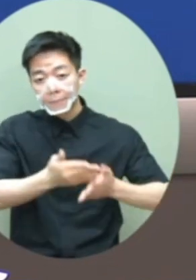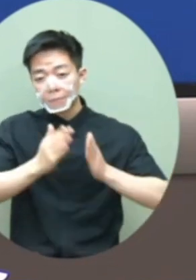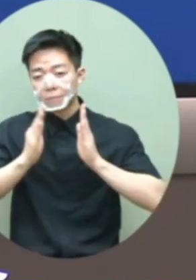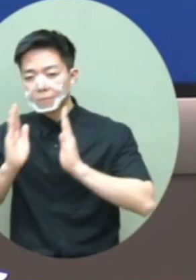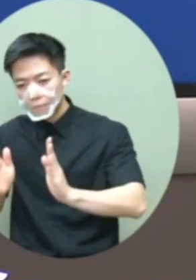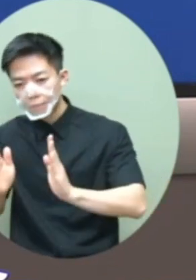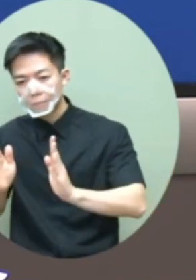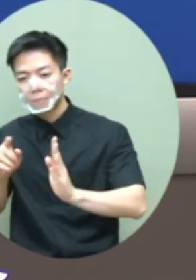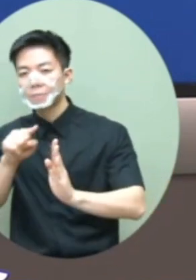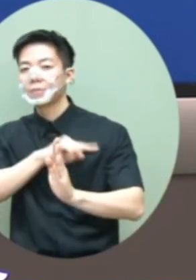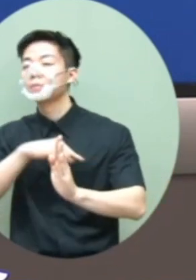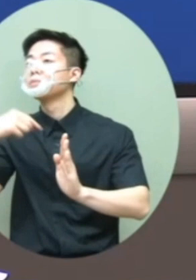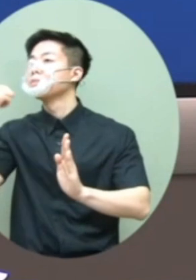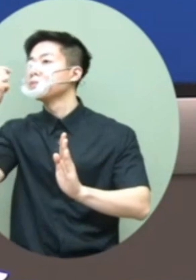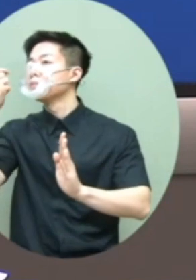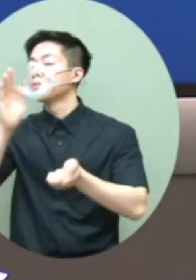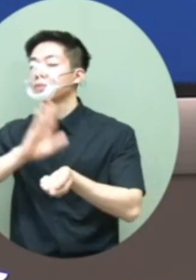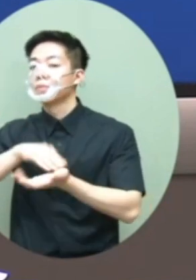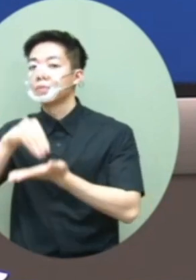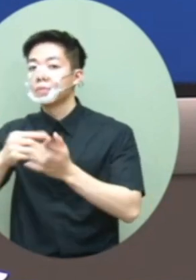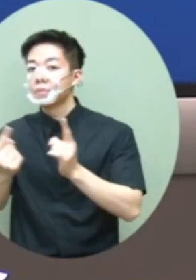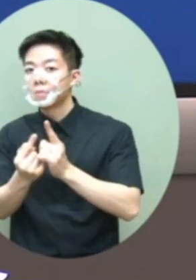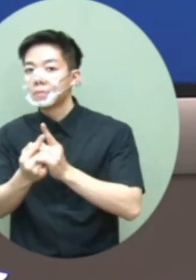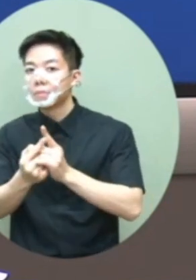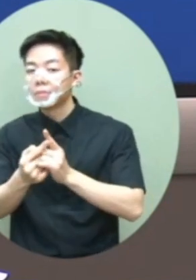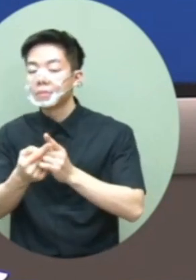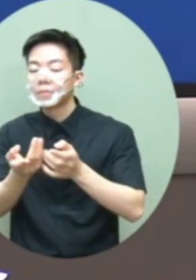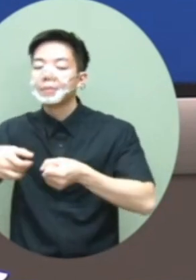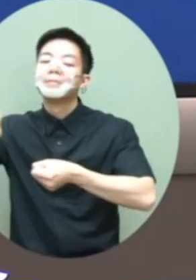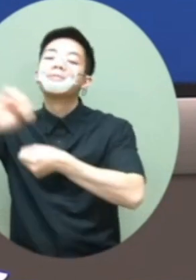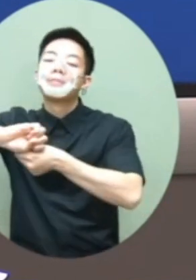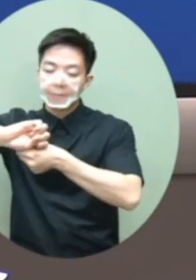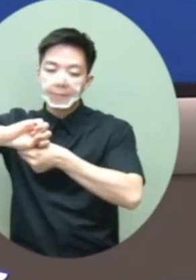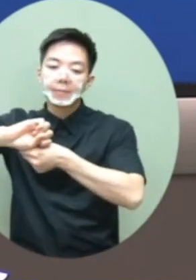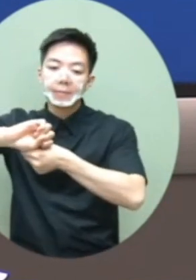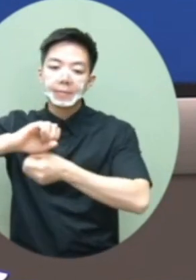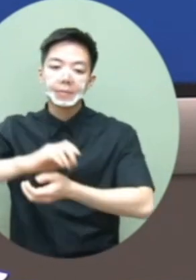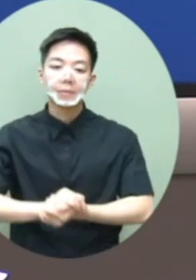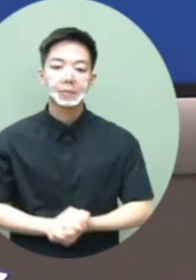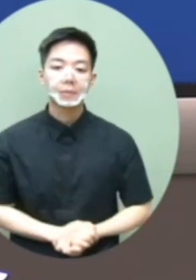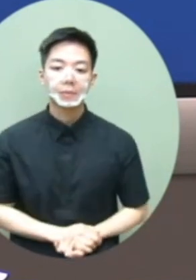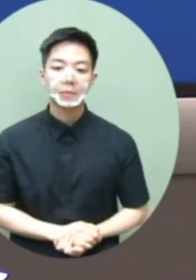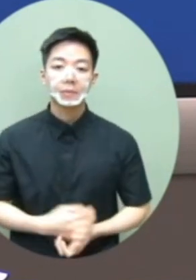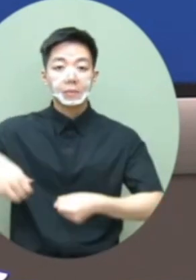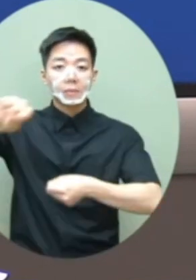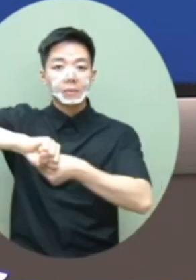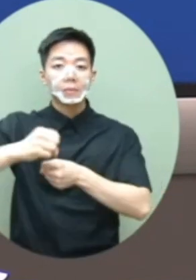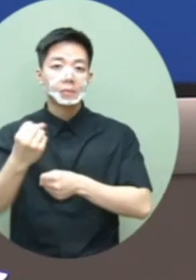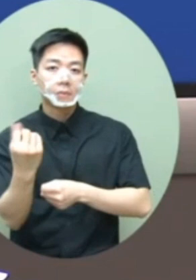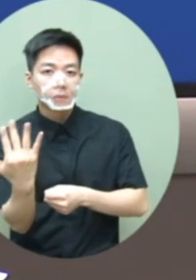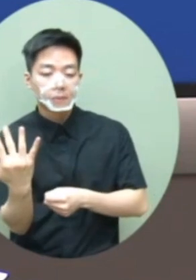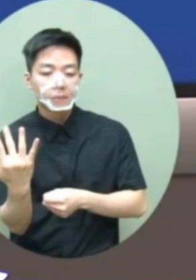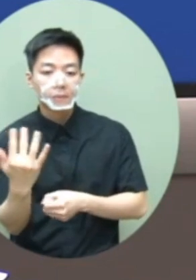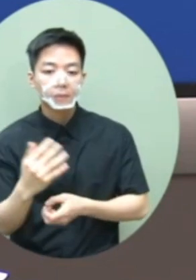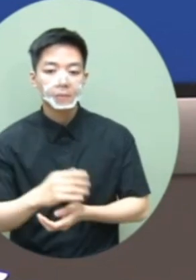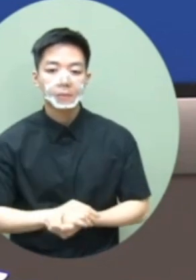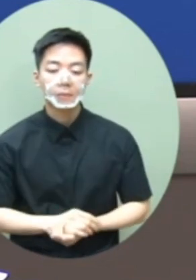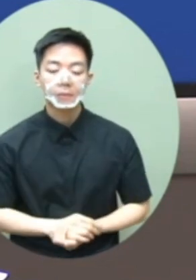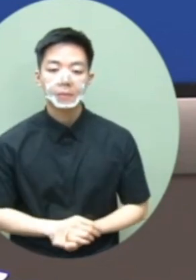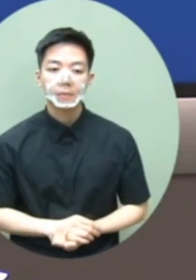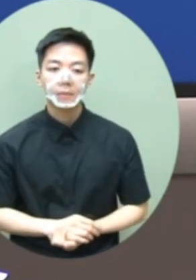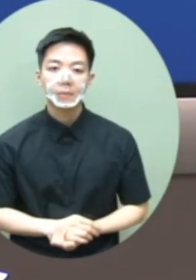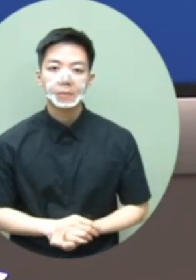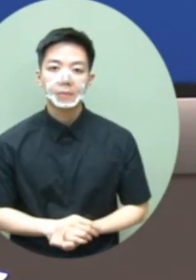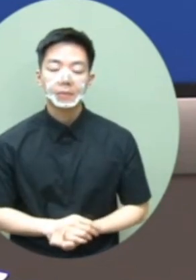速抗原檢測呈陽性嘅數字係會上升啊，但係上升嘅幅度並不如